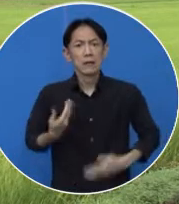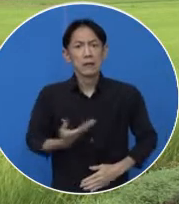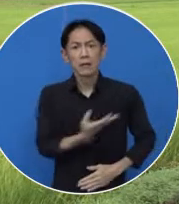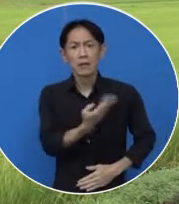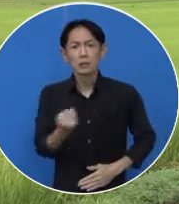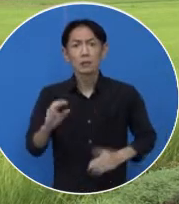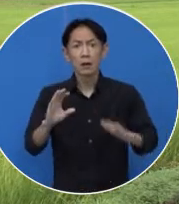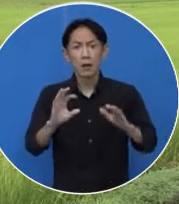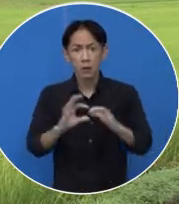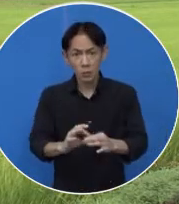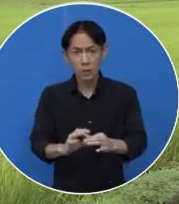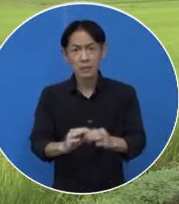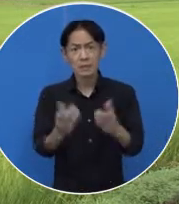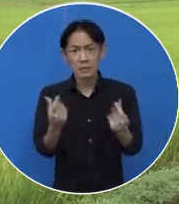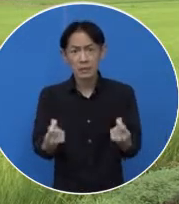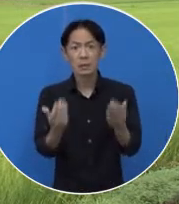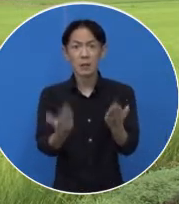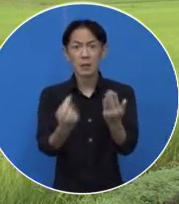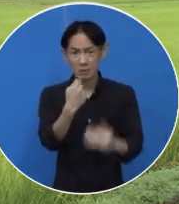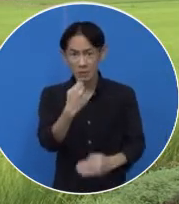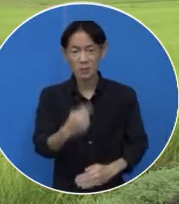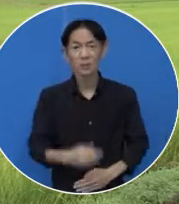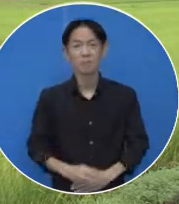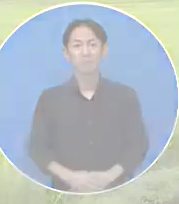さんあるのでしっかり勉強しましょう。